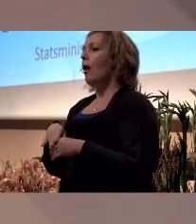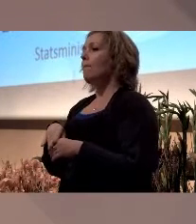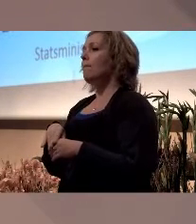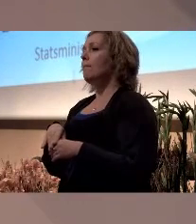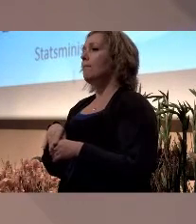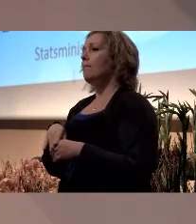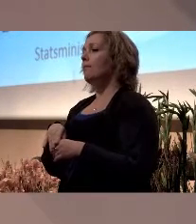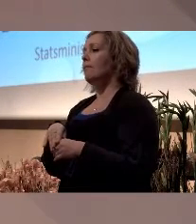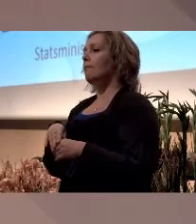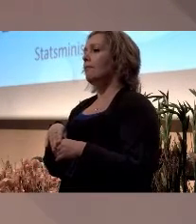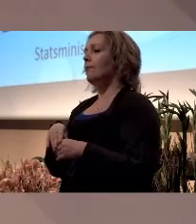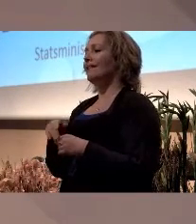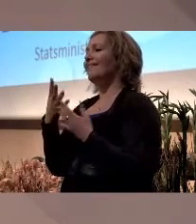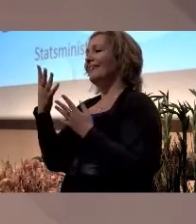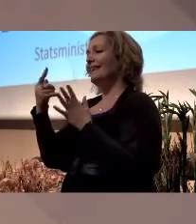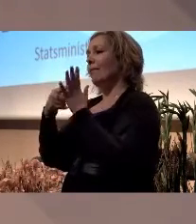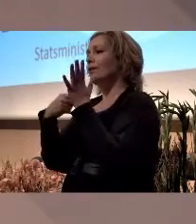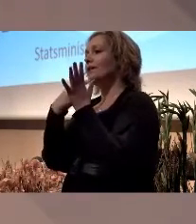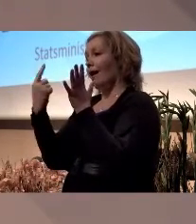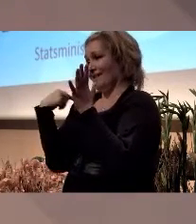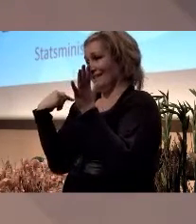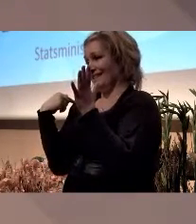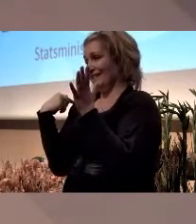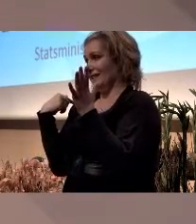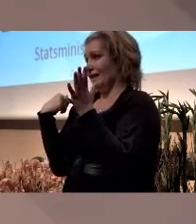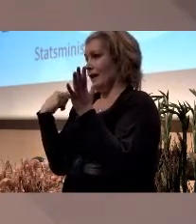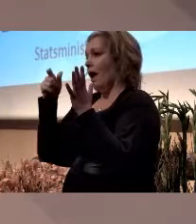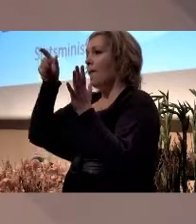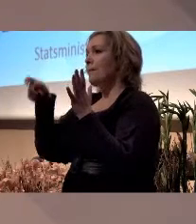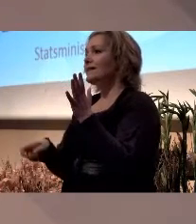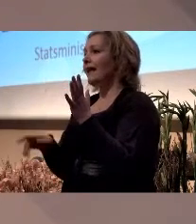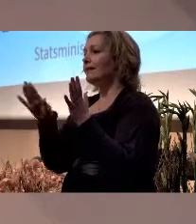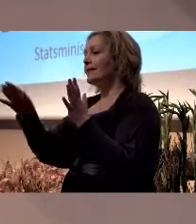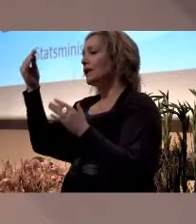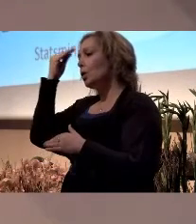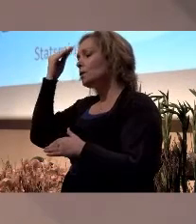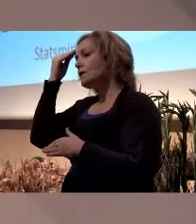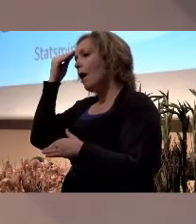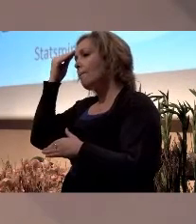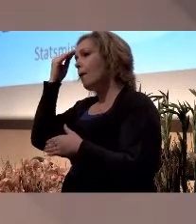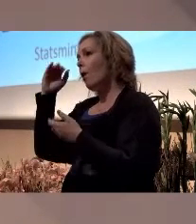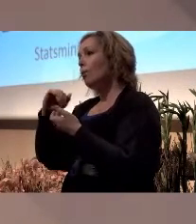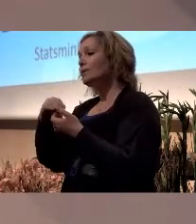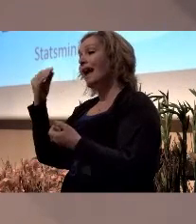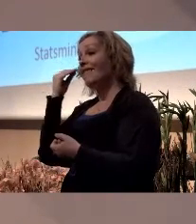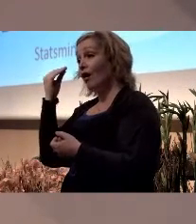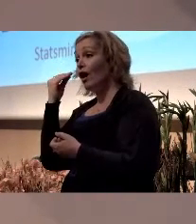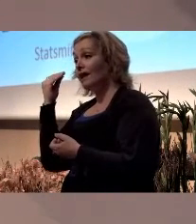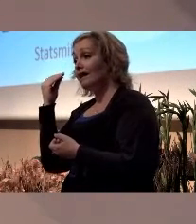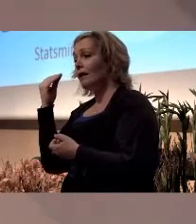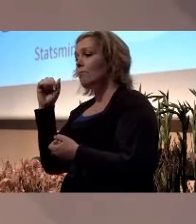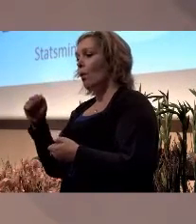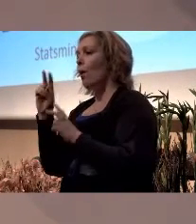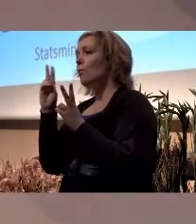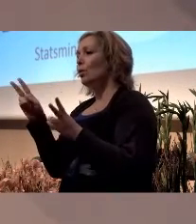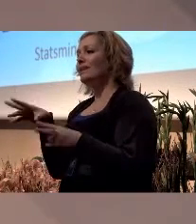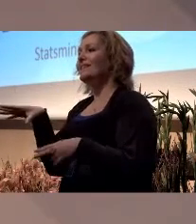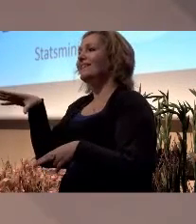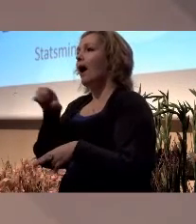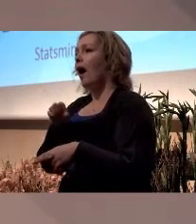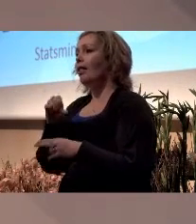andre punktet jeg sa, de fire punktene innledningsvis. Pasienters kunnskap og erfaring må brukes i